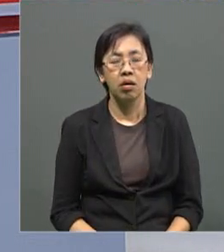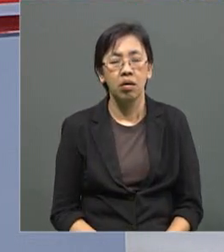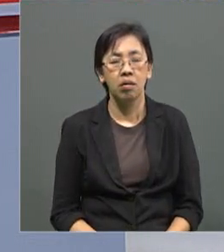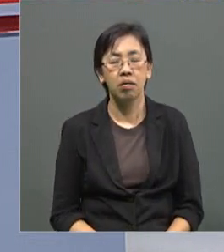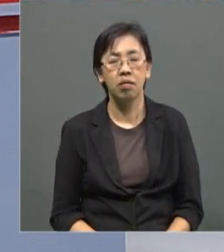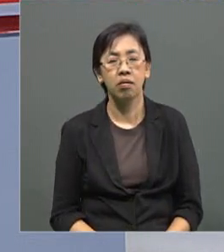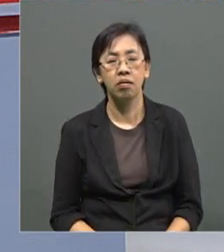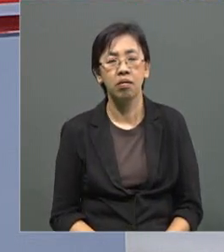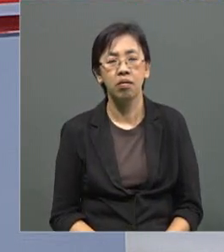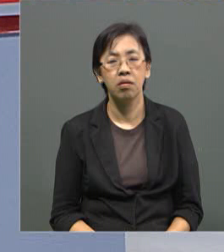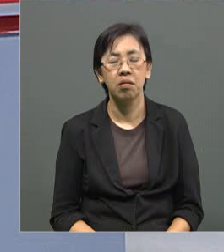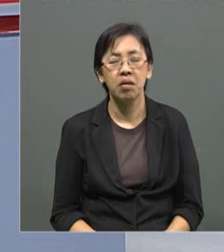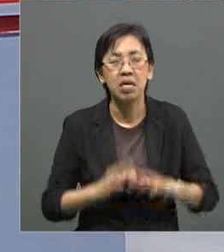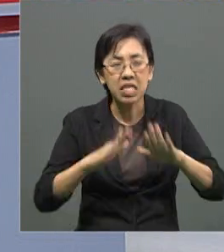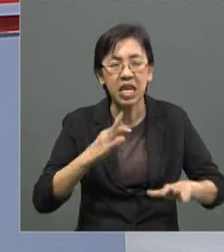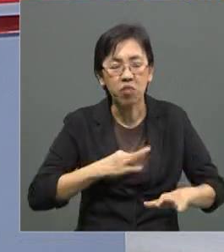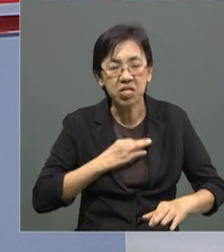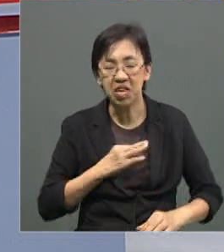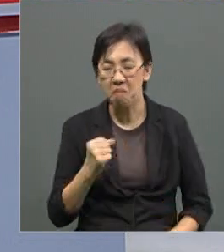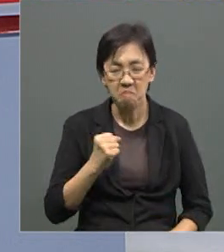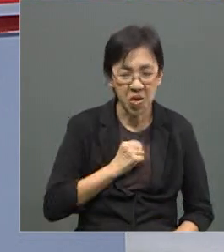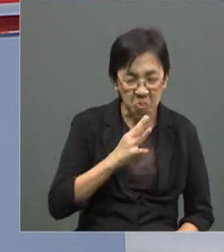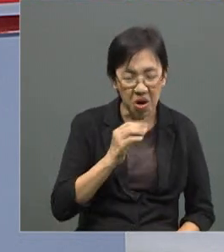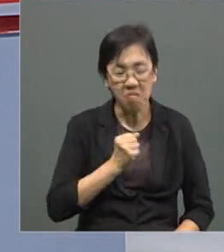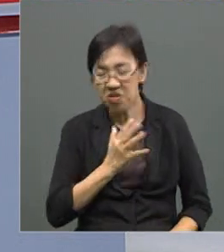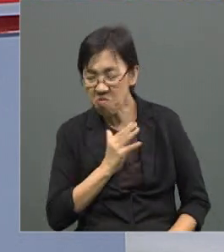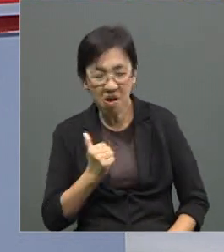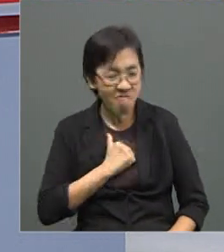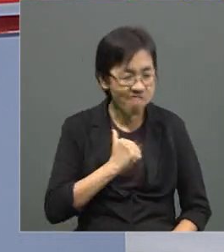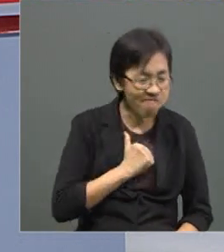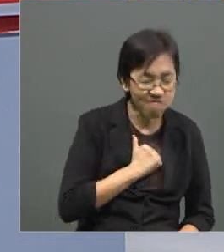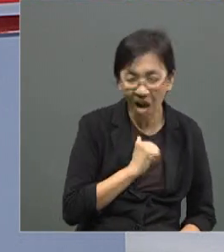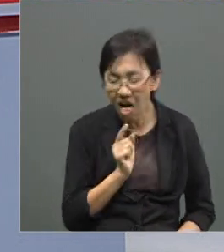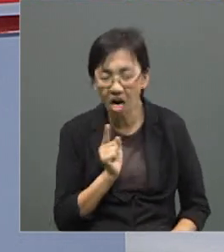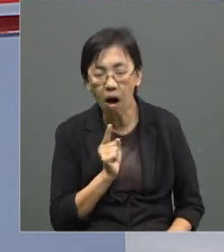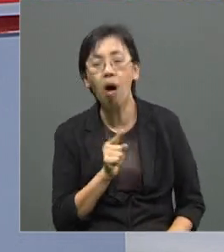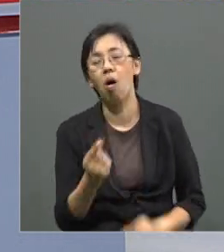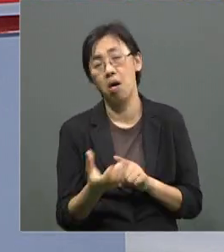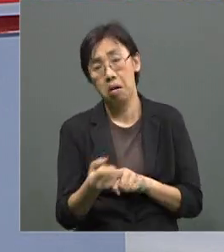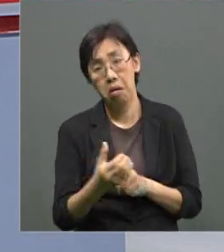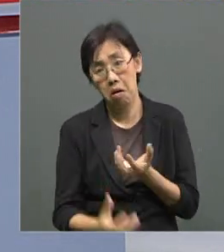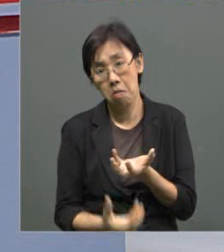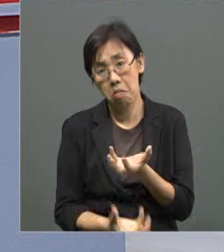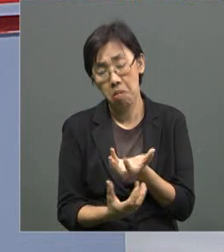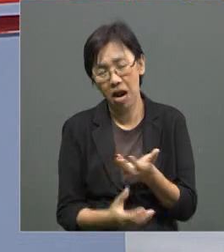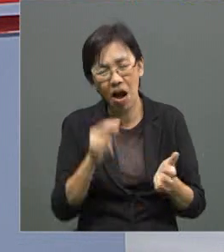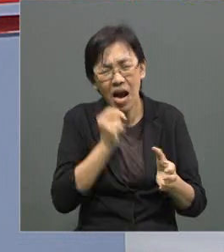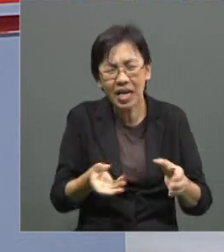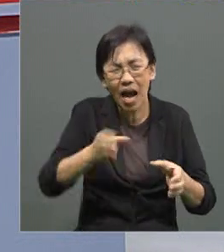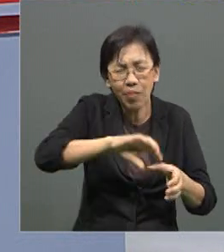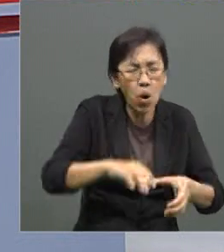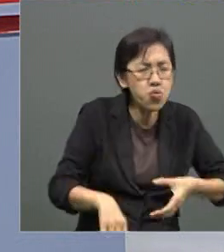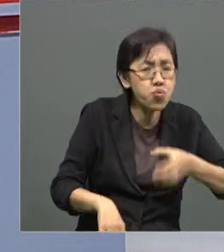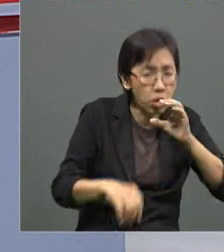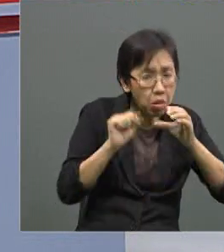ด้วยแต่ที่มันทำให้ยิ่งเหิมยิ่งกล้าเนี่ยเพราะว่ามันมีการอะไรพวกเนี้ยสิ่งพวกเนี้ยกระตุ้นเข้าหรือไม่โดยเฉพาะอย่าง